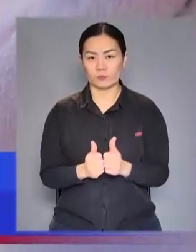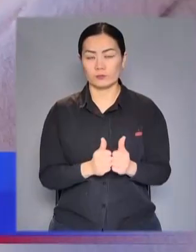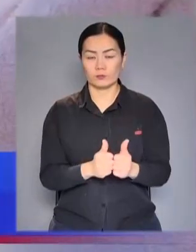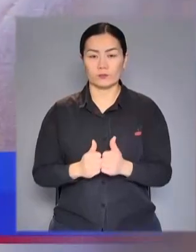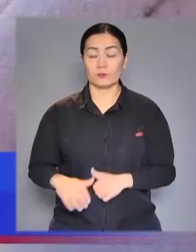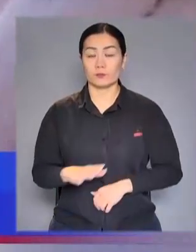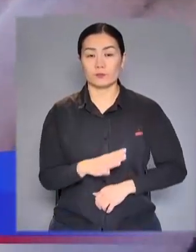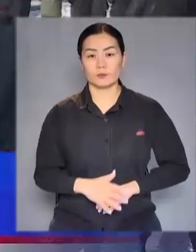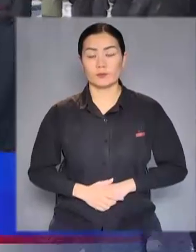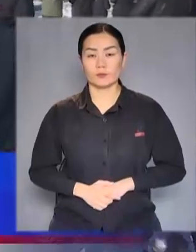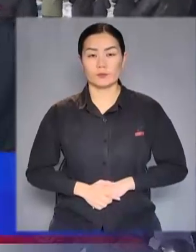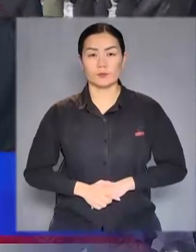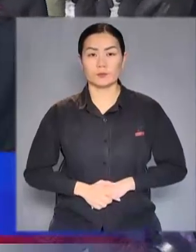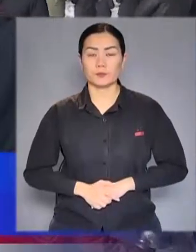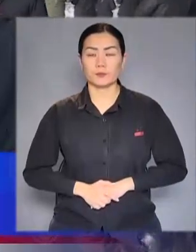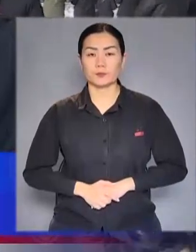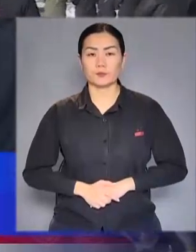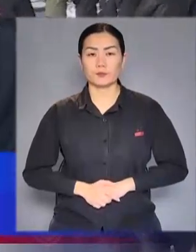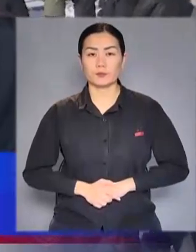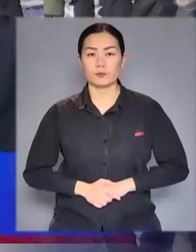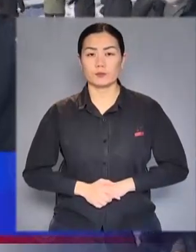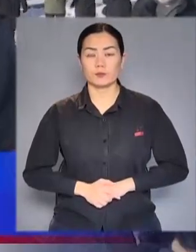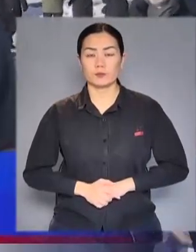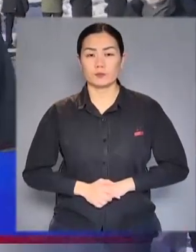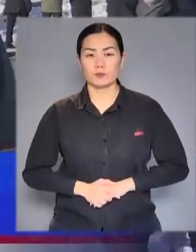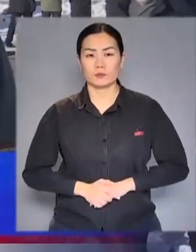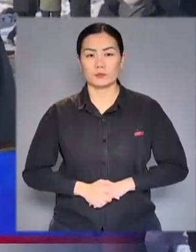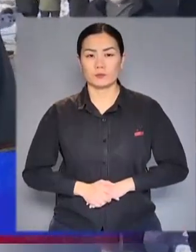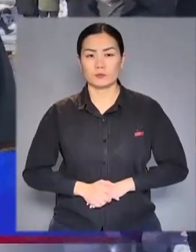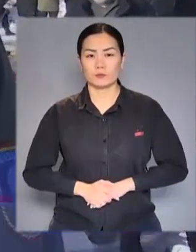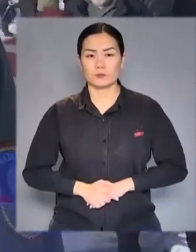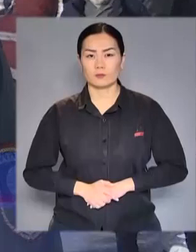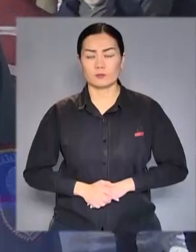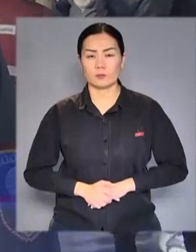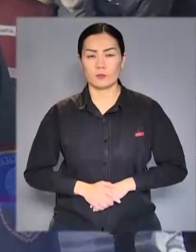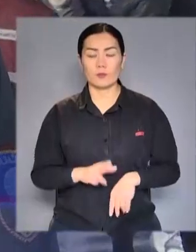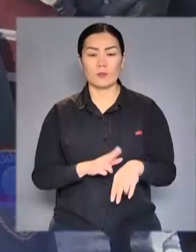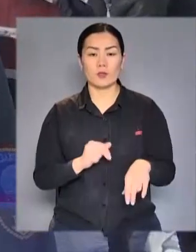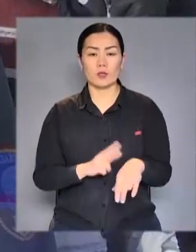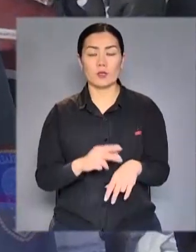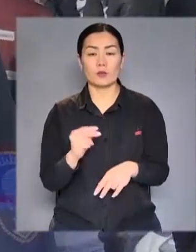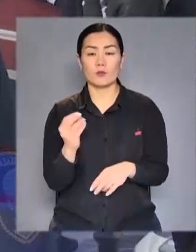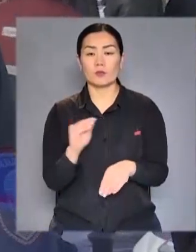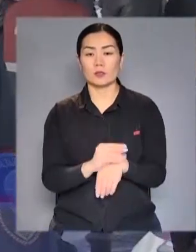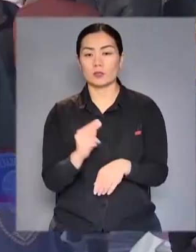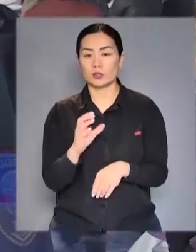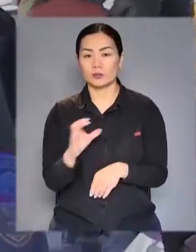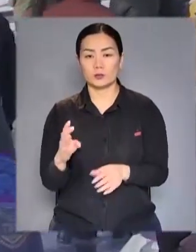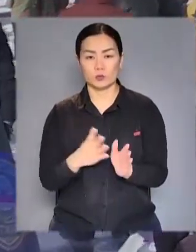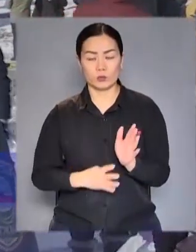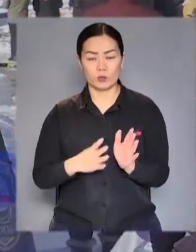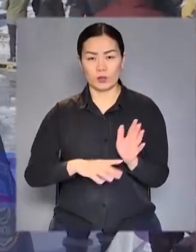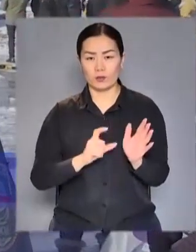жандарына көмектесіп тұрады. От департамента по чрезвычайным ситуациям были задействованы. Төтенше жағдайлар департаментінің